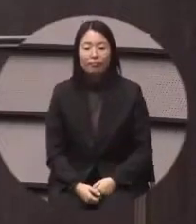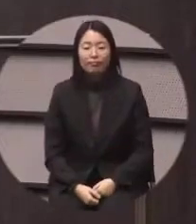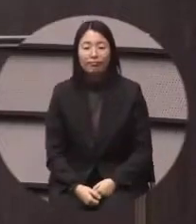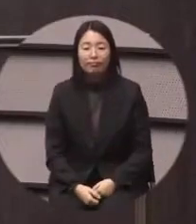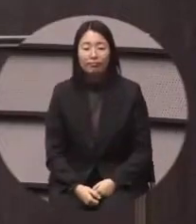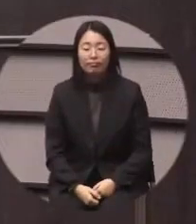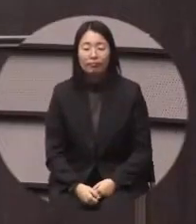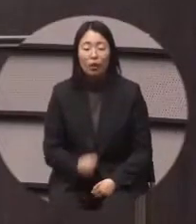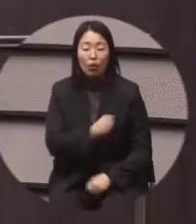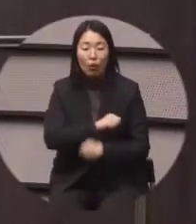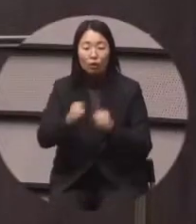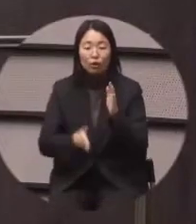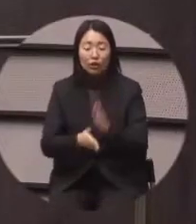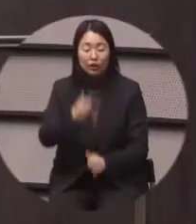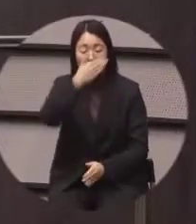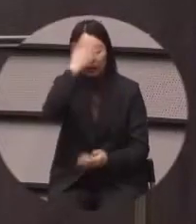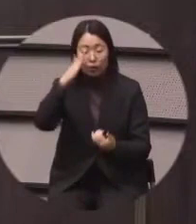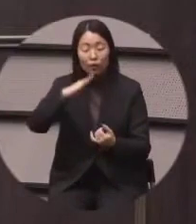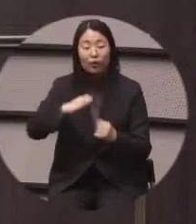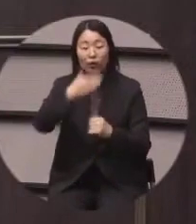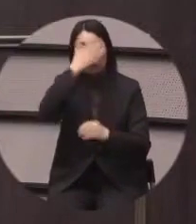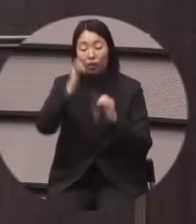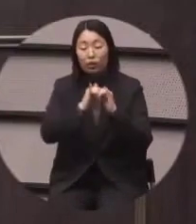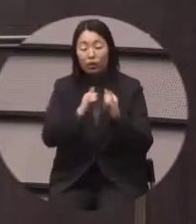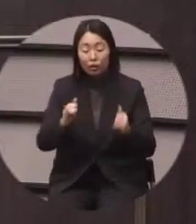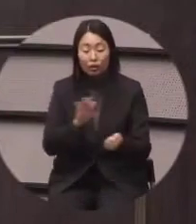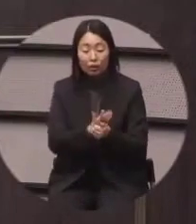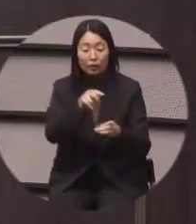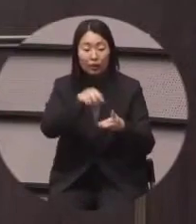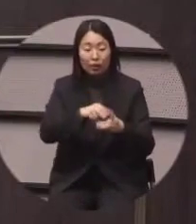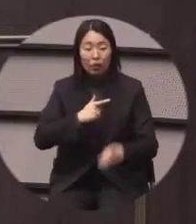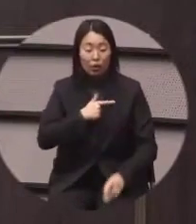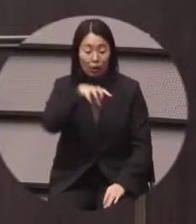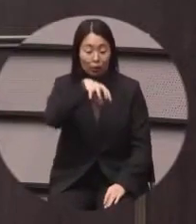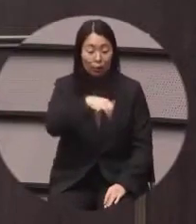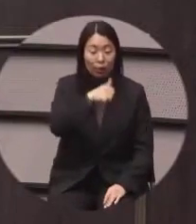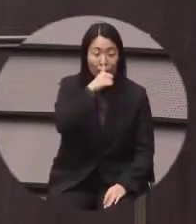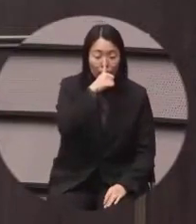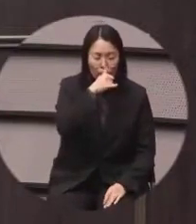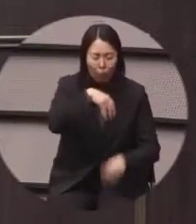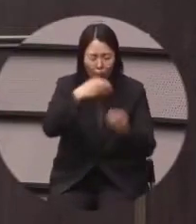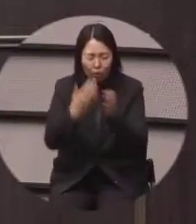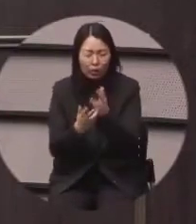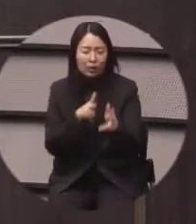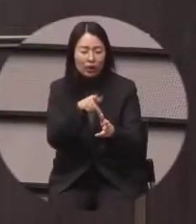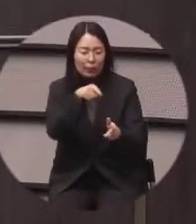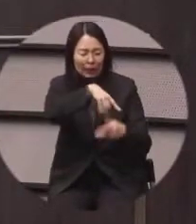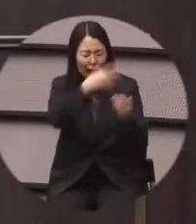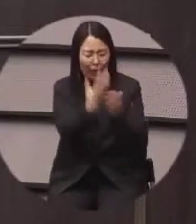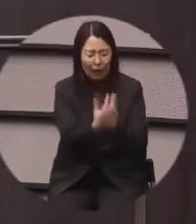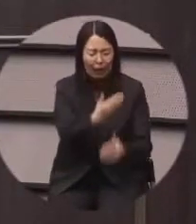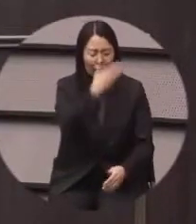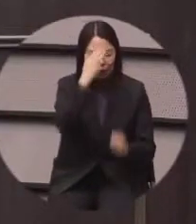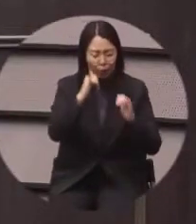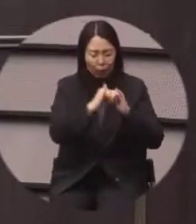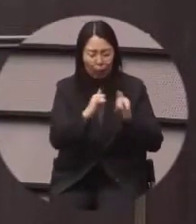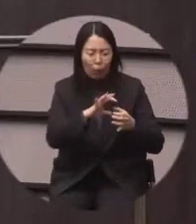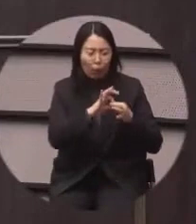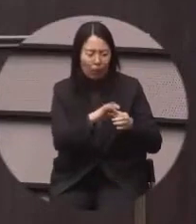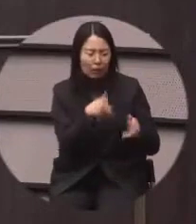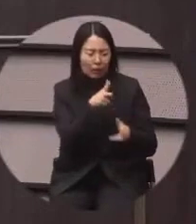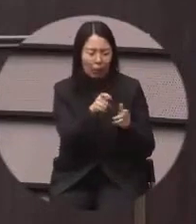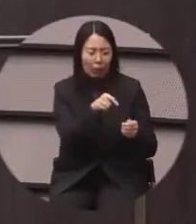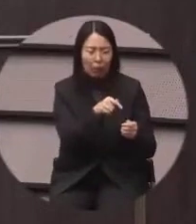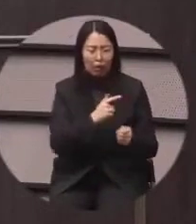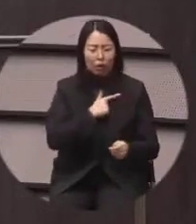광주시 청년지원센터가 경안동에 입지하고 있고 모든 사업들이 해당 센터에서 이루어지고 있어 청년들이